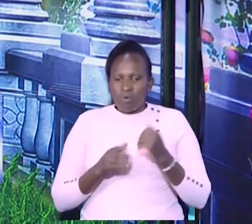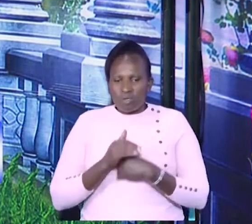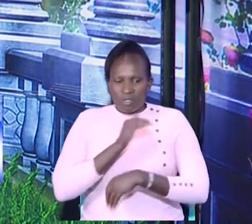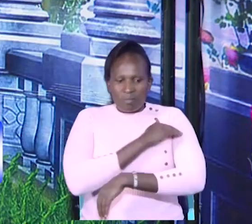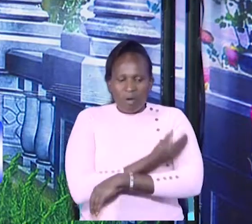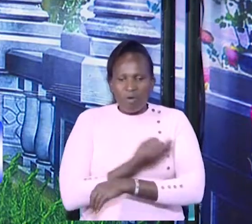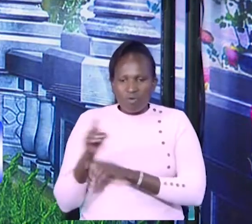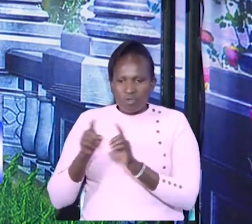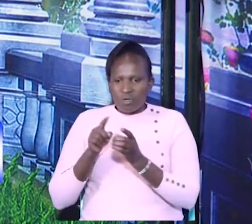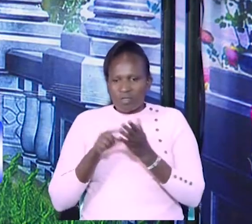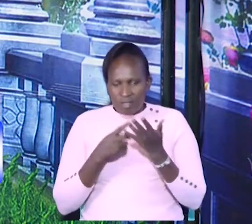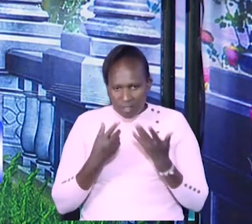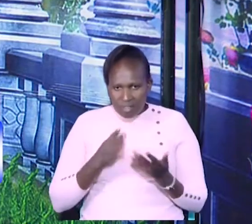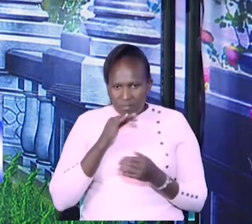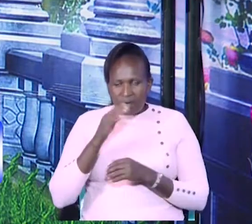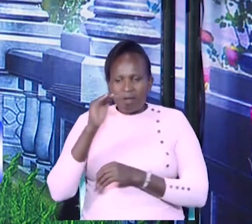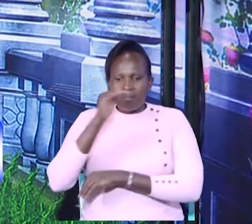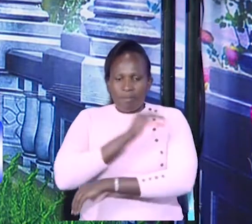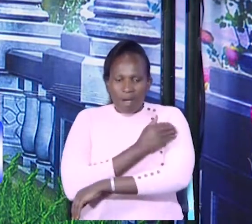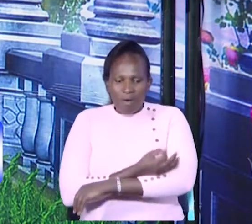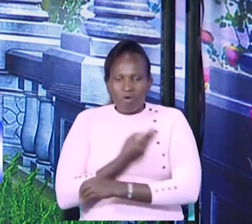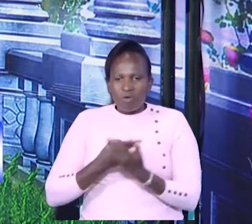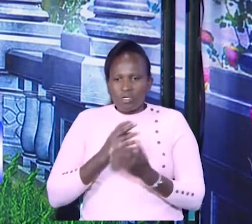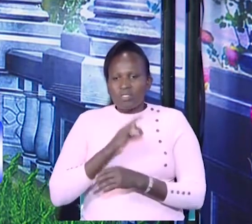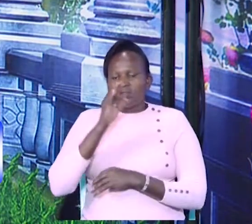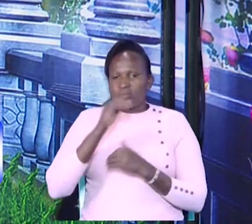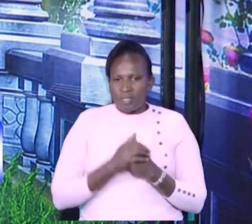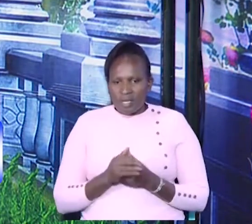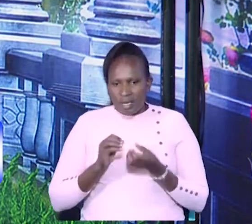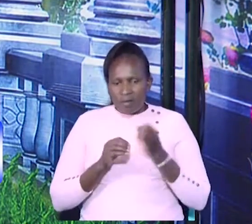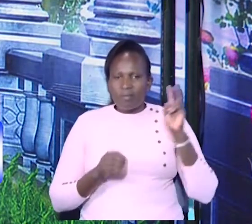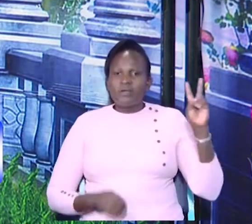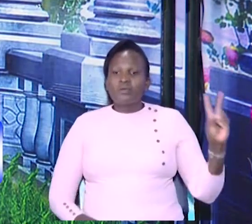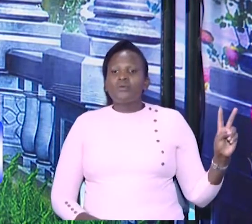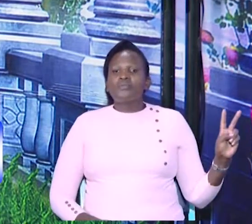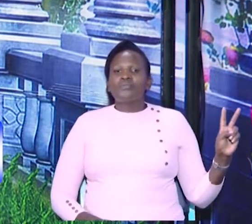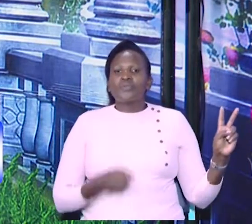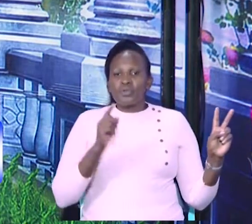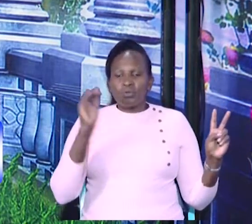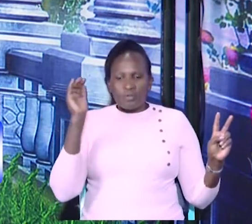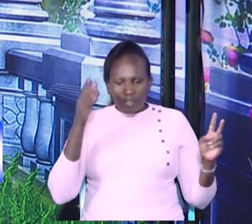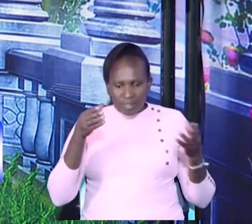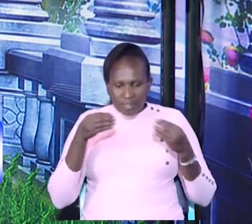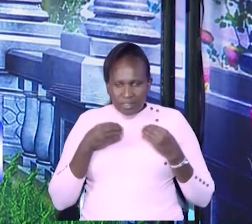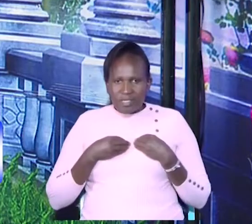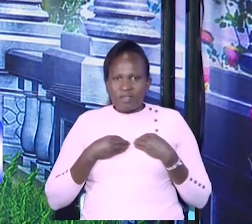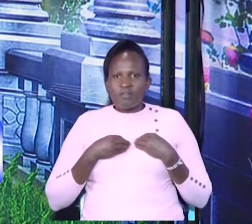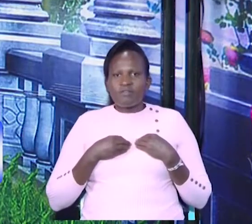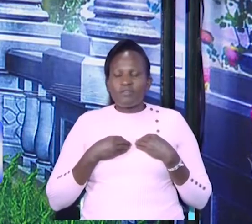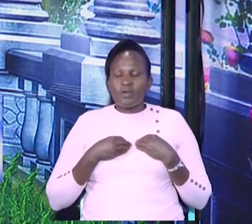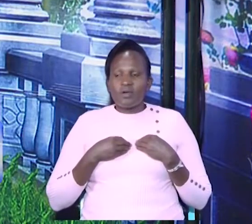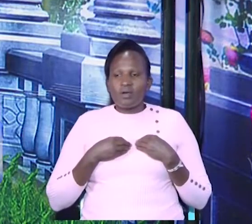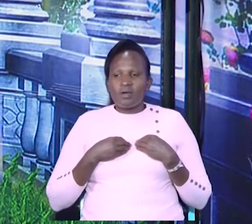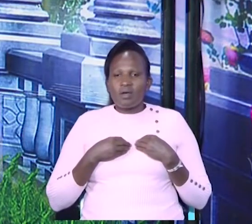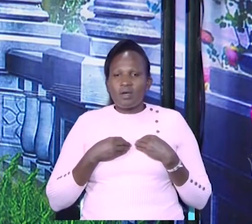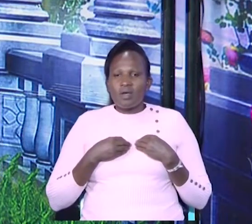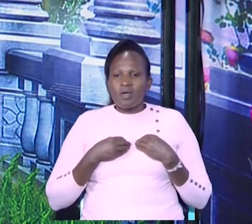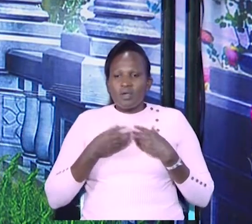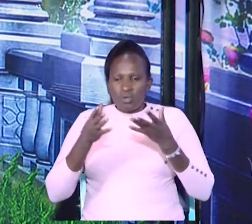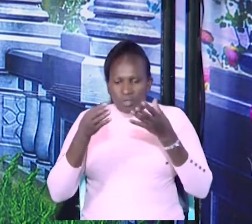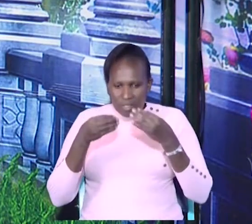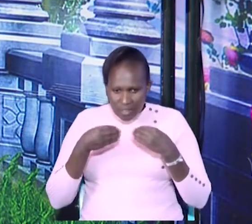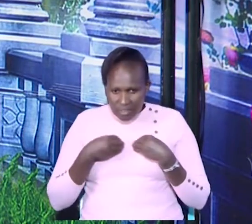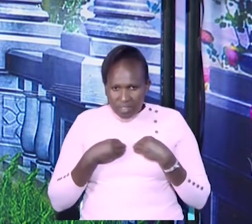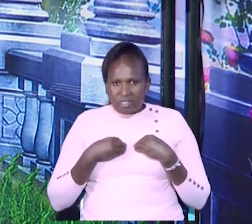za kufanya ile, it is by the power of the Holy Spirit. So, number two, you receive favor in your life. Number two,